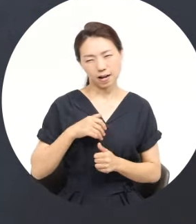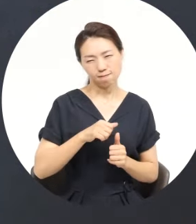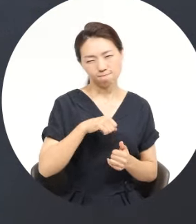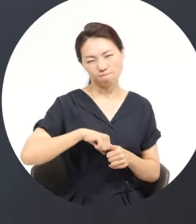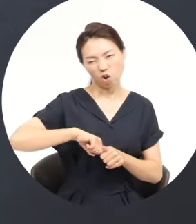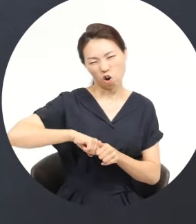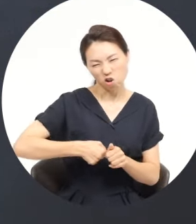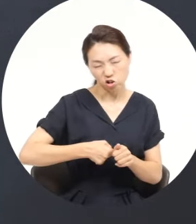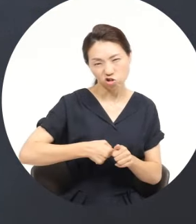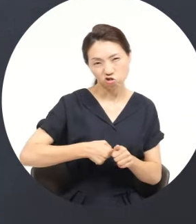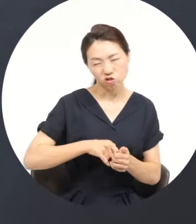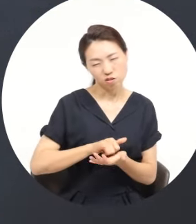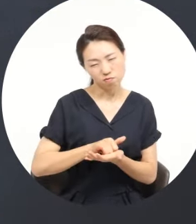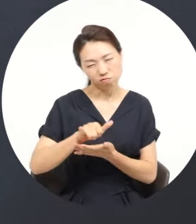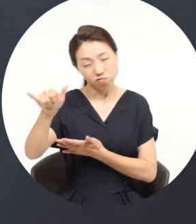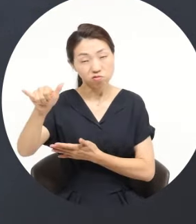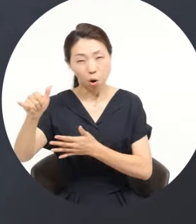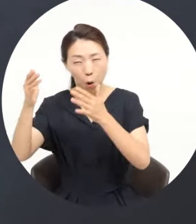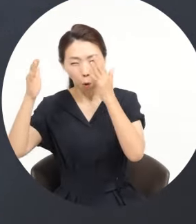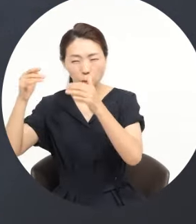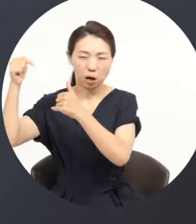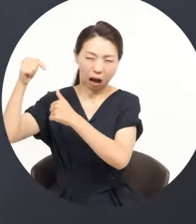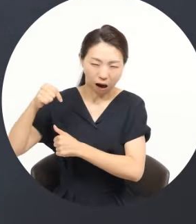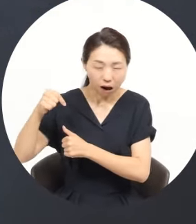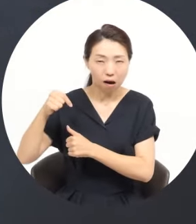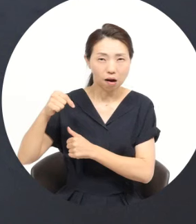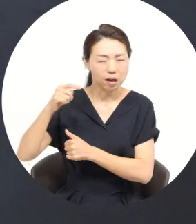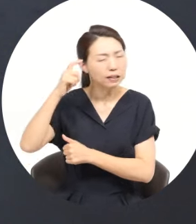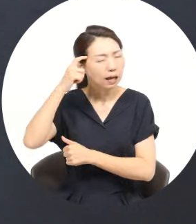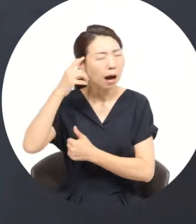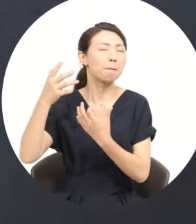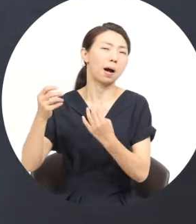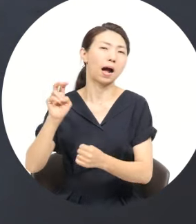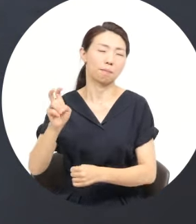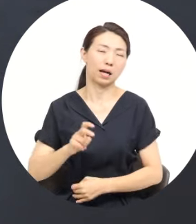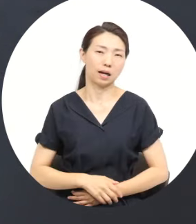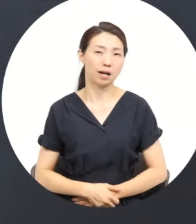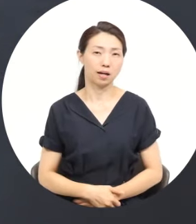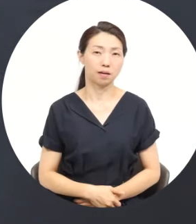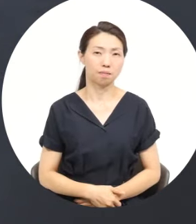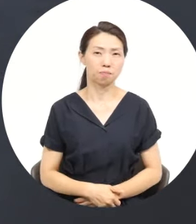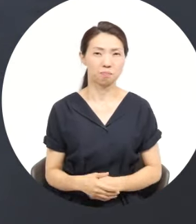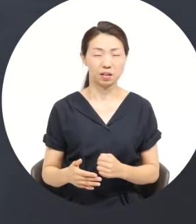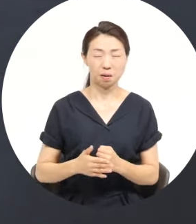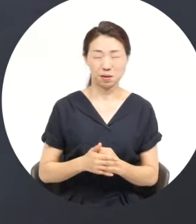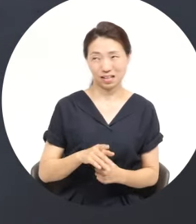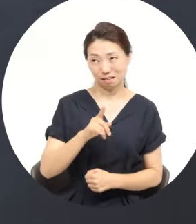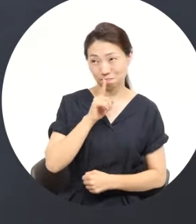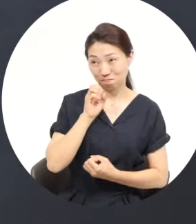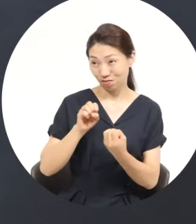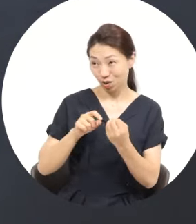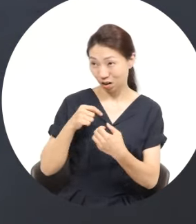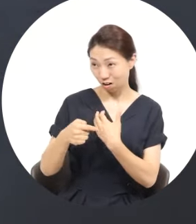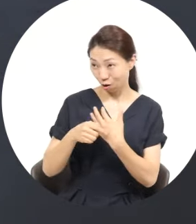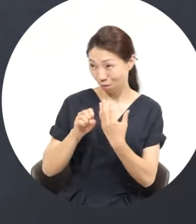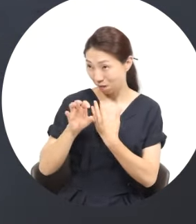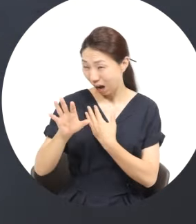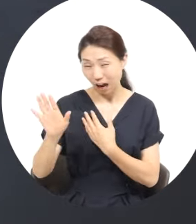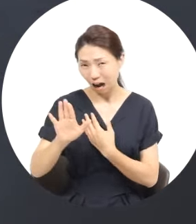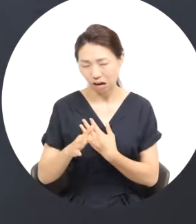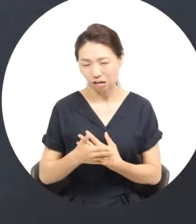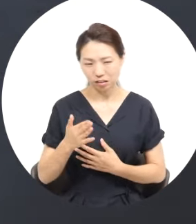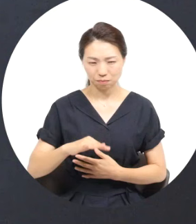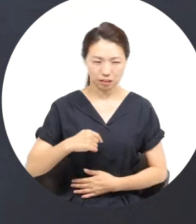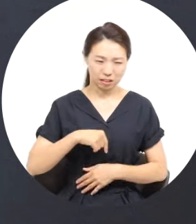데려와가지고 저짓한다 이렇게 애들이 생각할 확률이 더 높아요. 그러니까 굉장한 말은 안